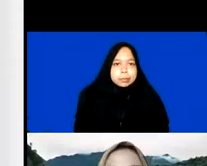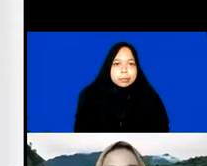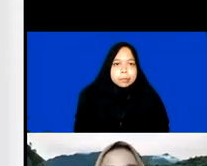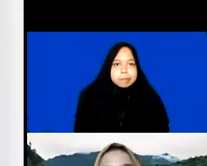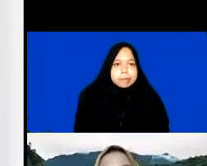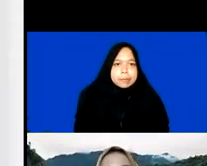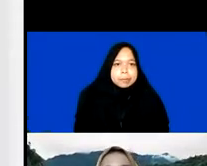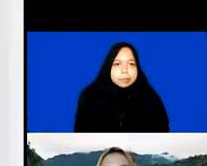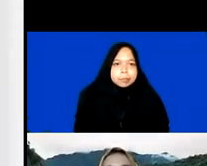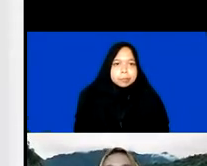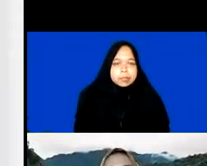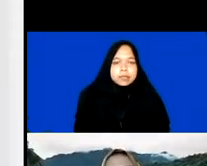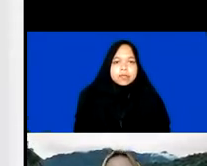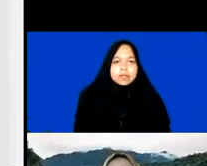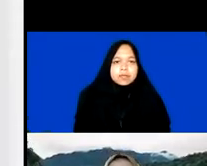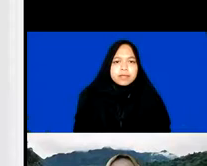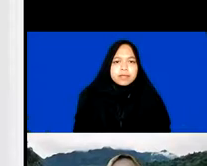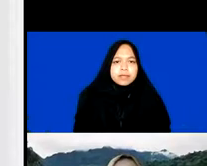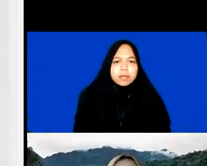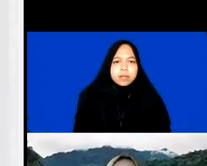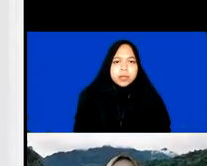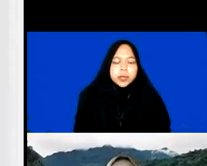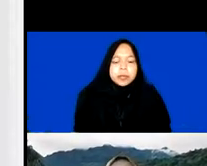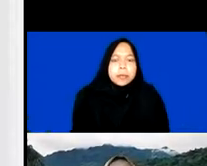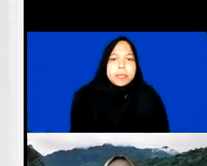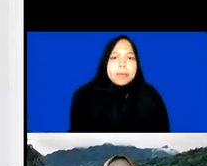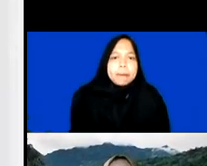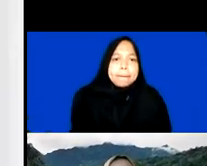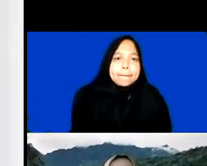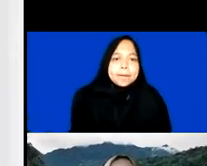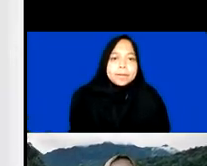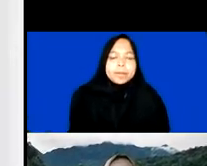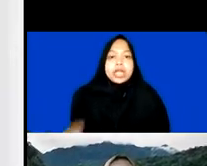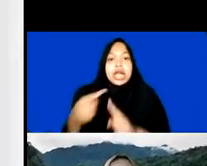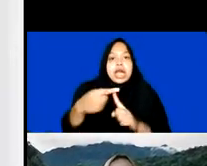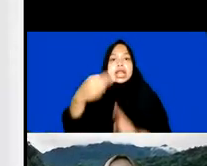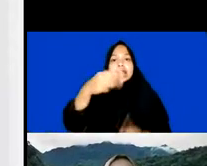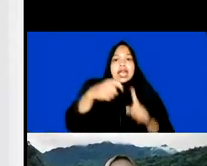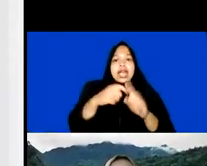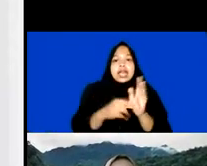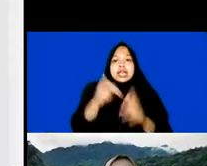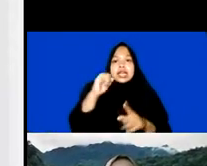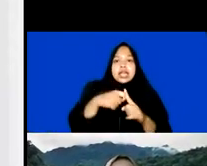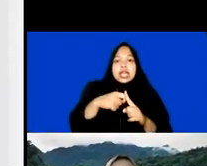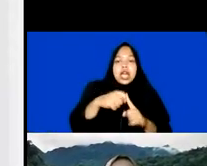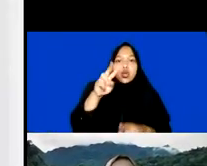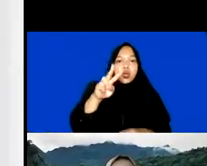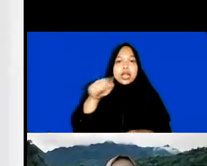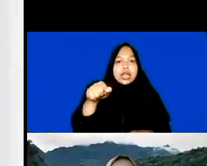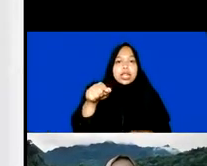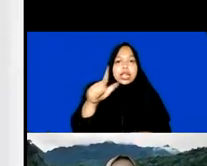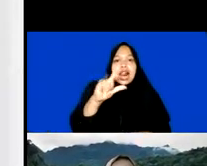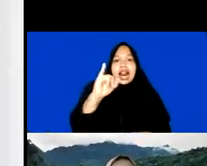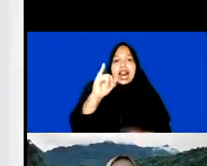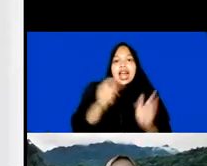gimana, Mas? Dari tadi, teknik yang kedua tadi, itu saya akhirnya menemukan banyak itu tadi